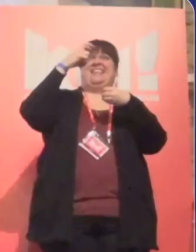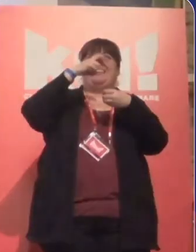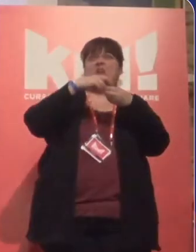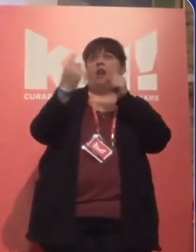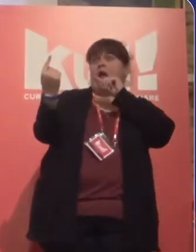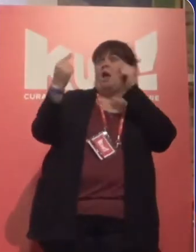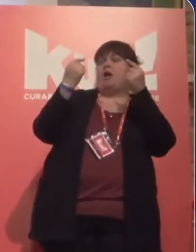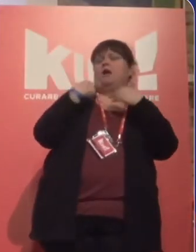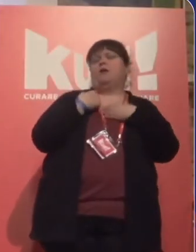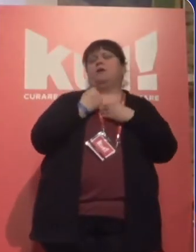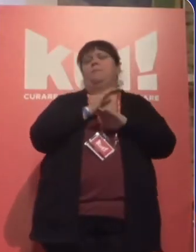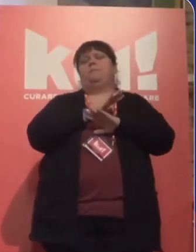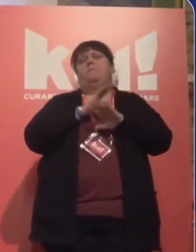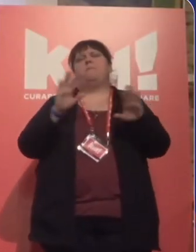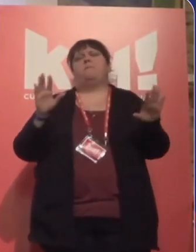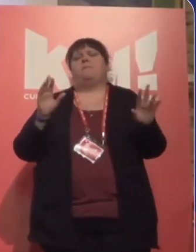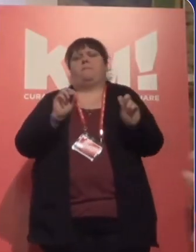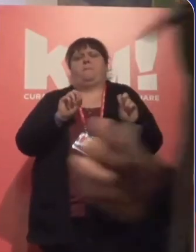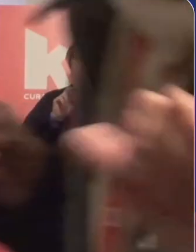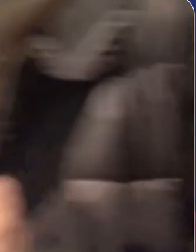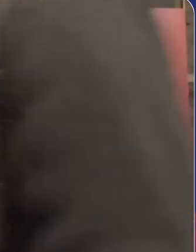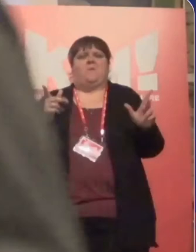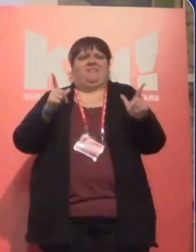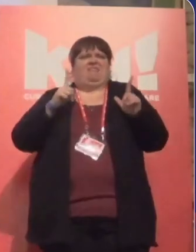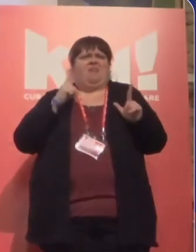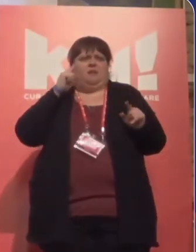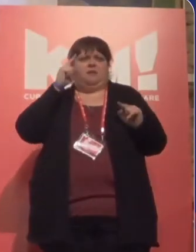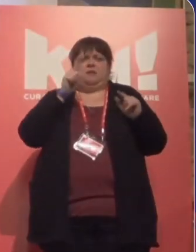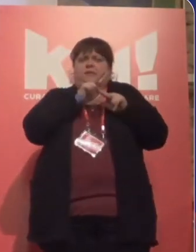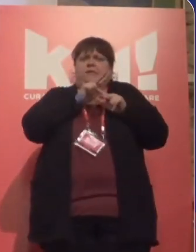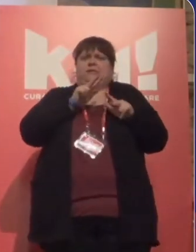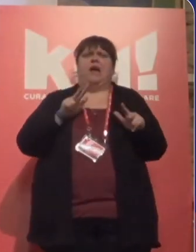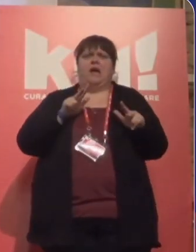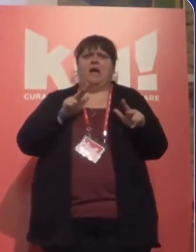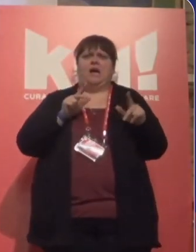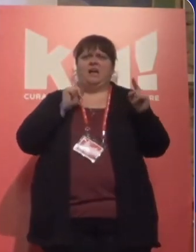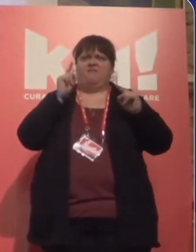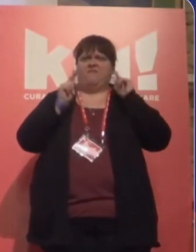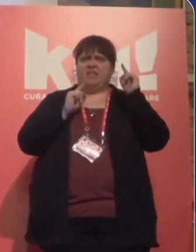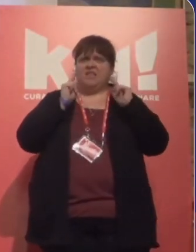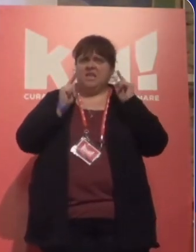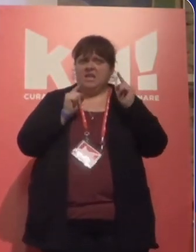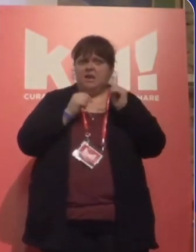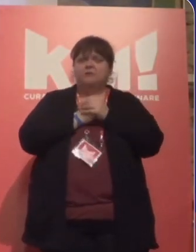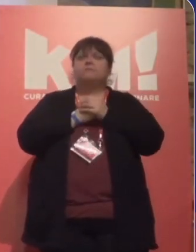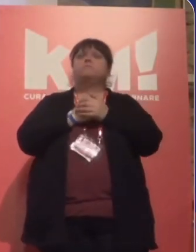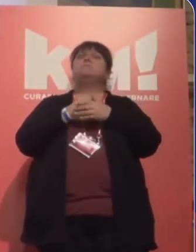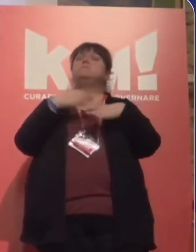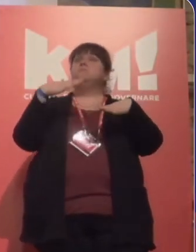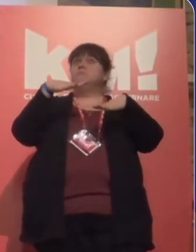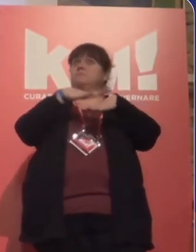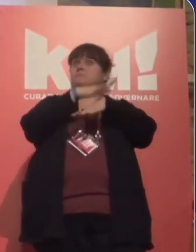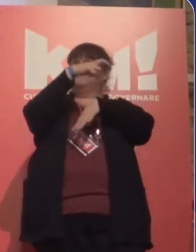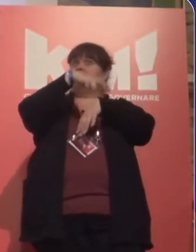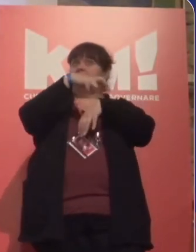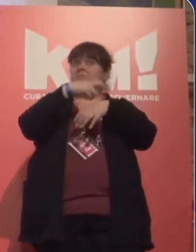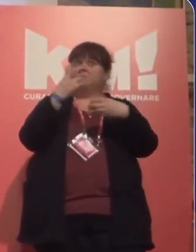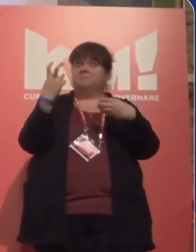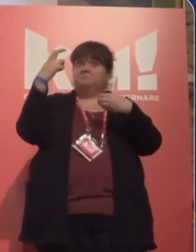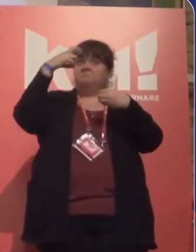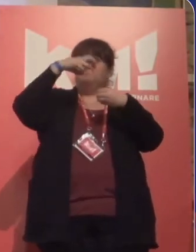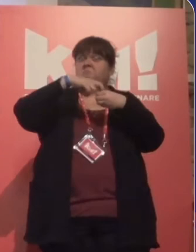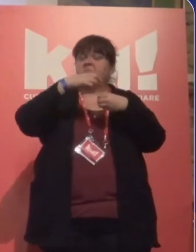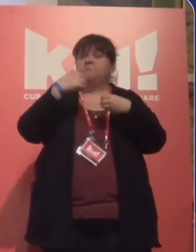i quali credo il più delle volte per la verità loro malgrado ma è una mia opinione